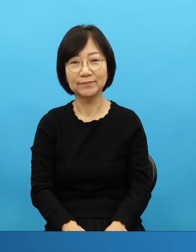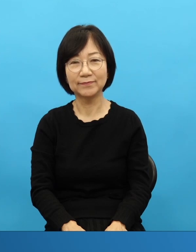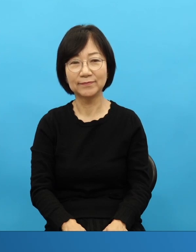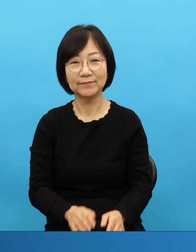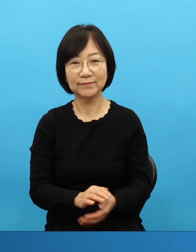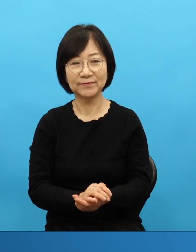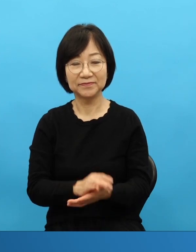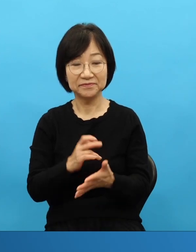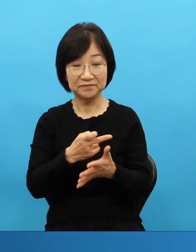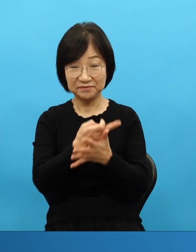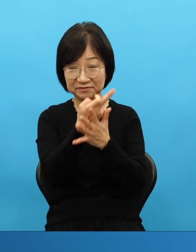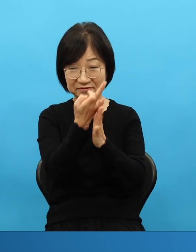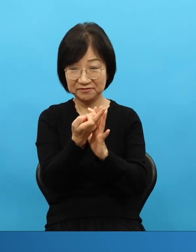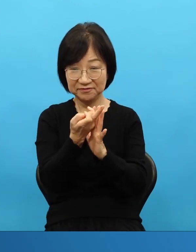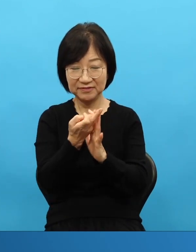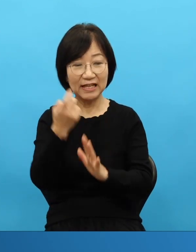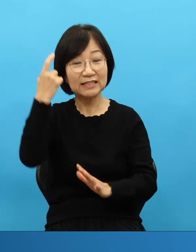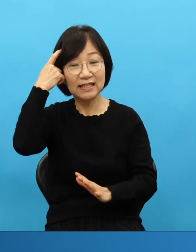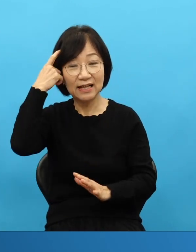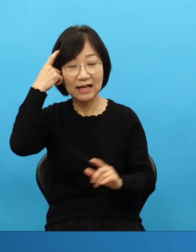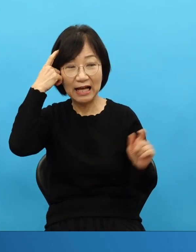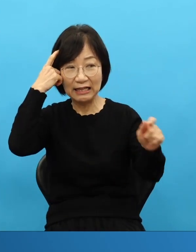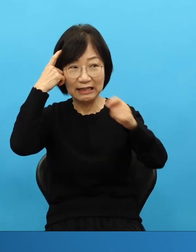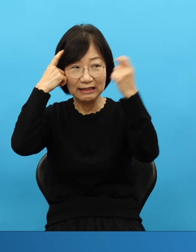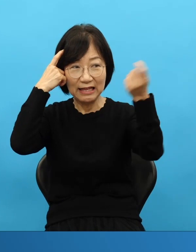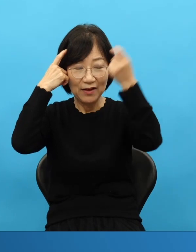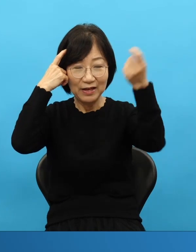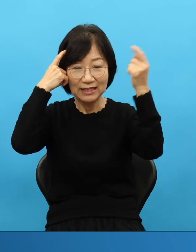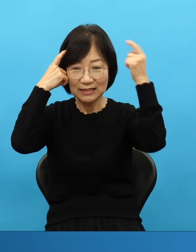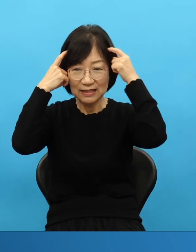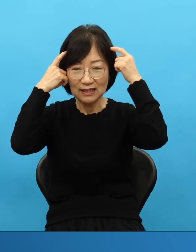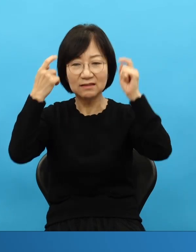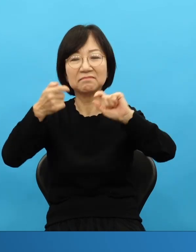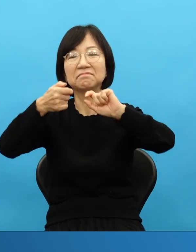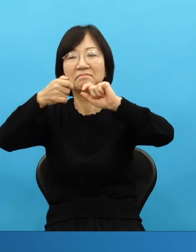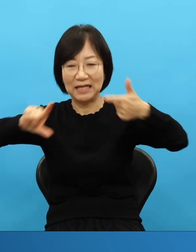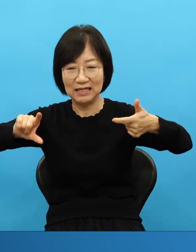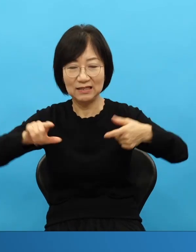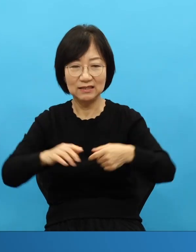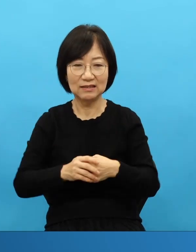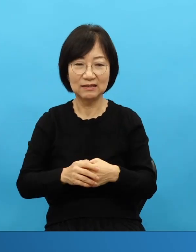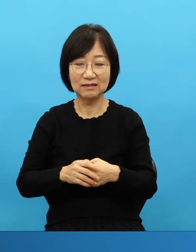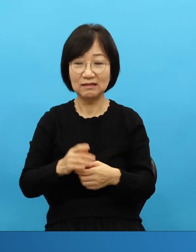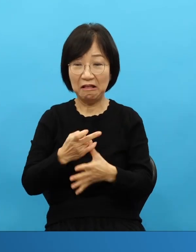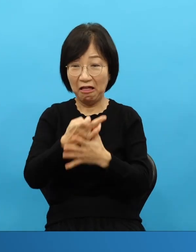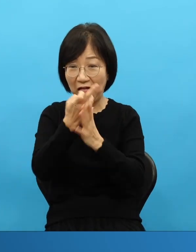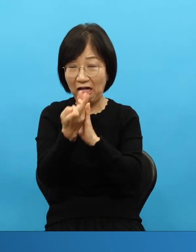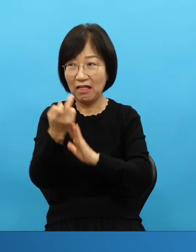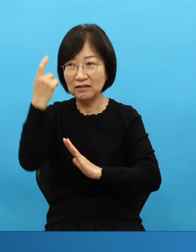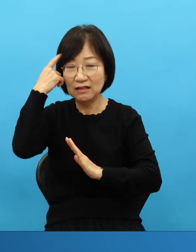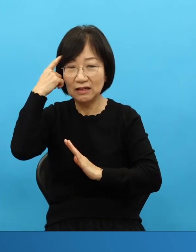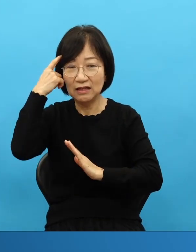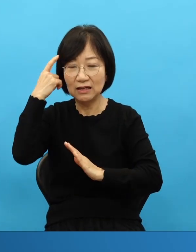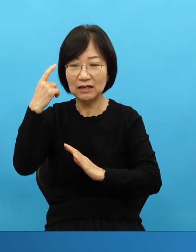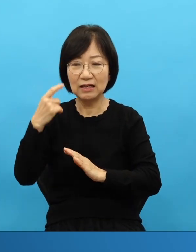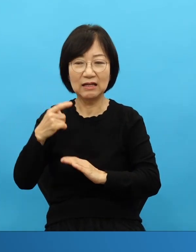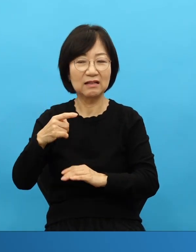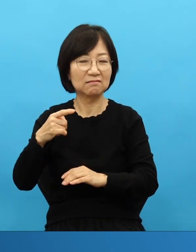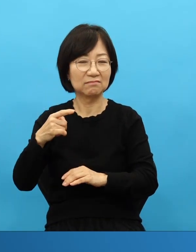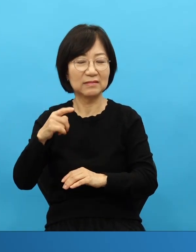형들은 생각이 달랐습니다. His brothers' thinking were different. 틀린 생각이었어요. They were incorrect thoughts. 골리앗하고 싸우겠다니까